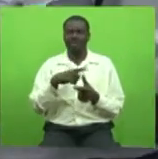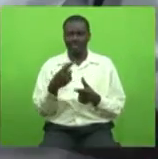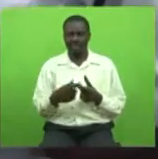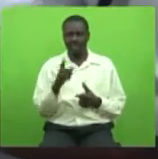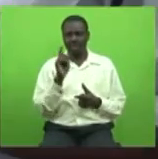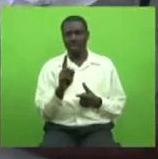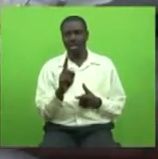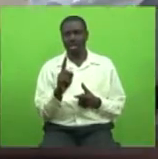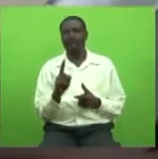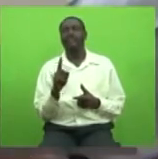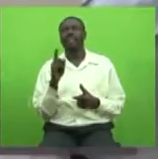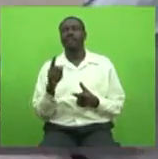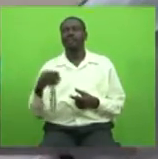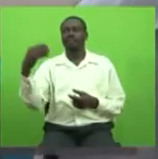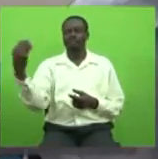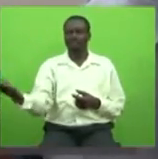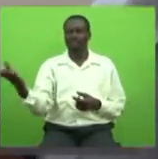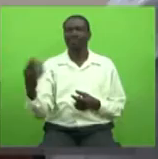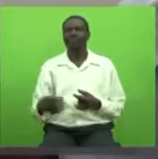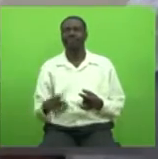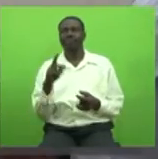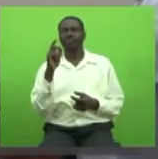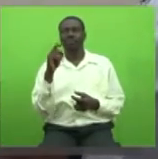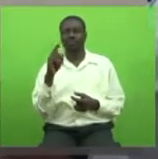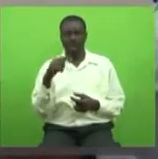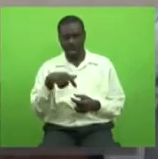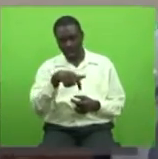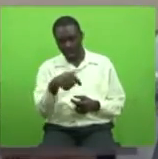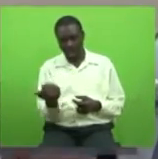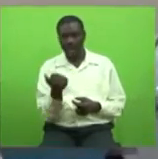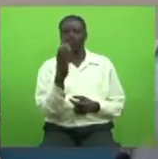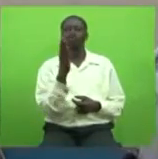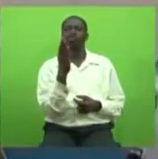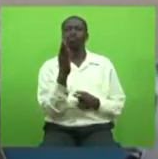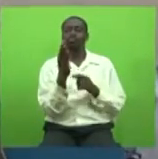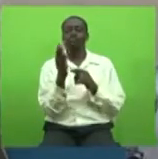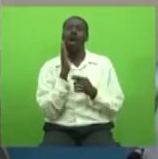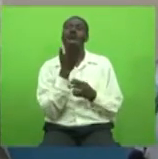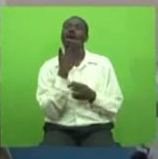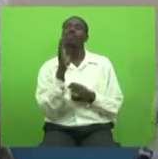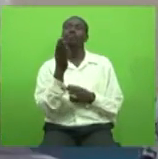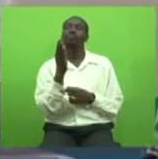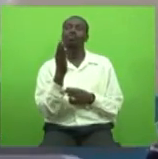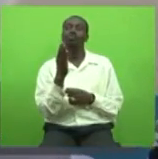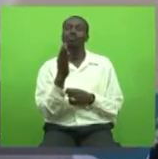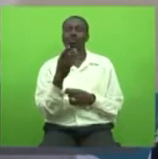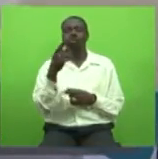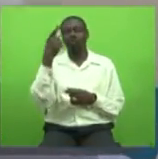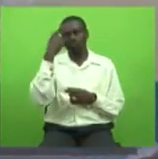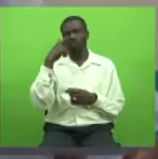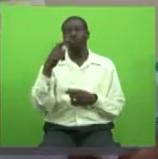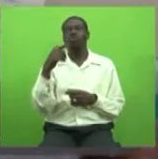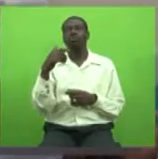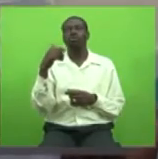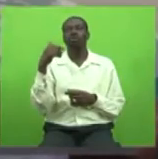mgonjwa. Then we have the blue one ambayo ndio fomu ya mgonjwa, ama kama ni mdogo ni